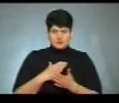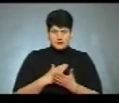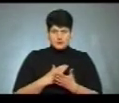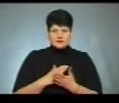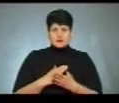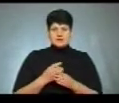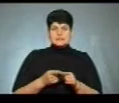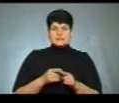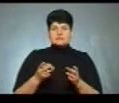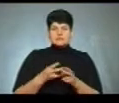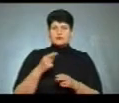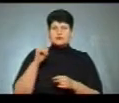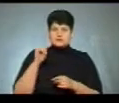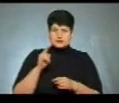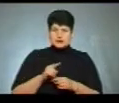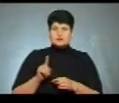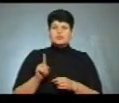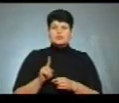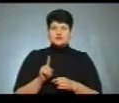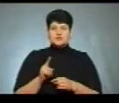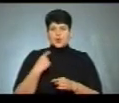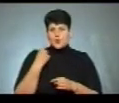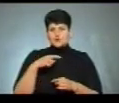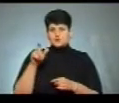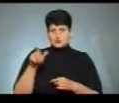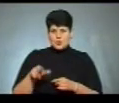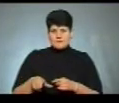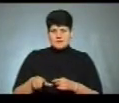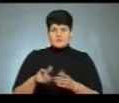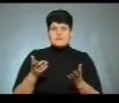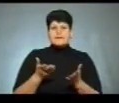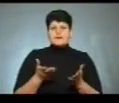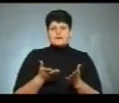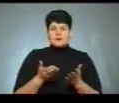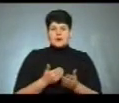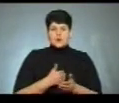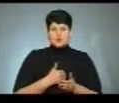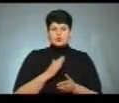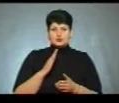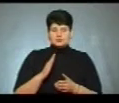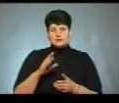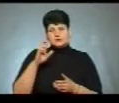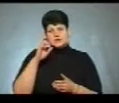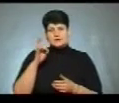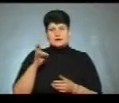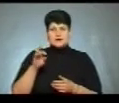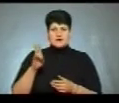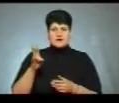дуже важливо, і це потрібно знати, що особа, яка хоче бути муніципальною